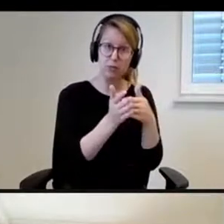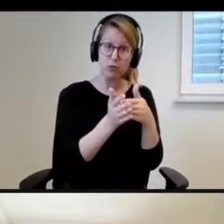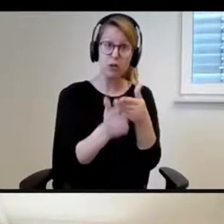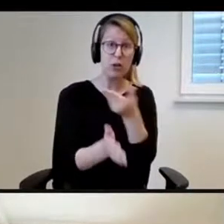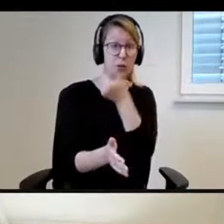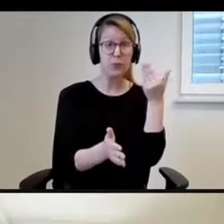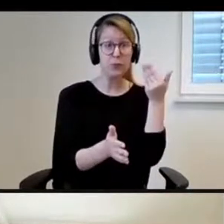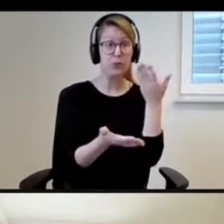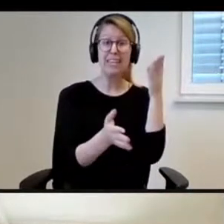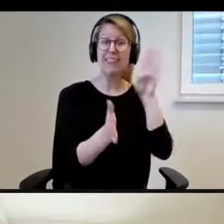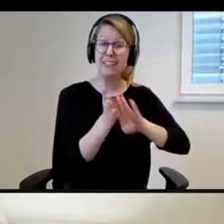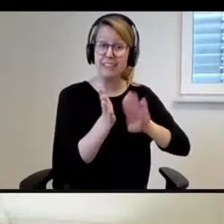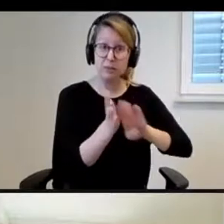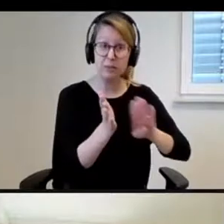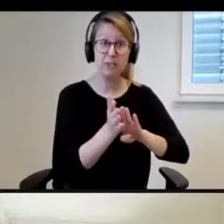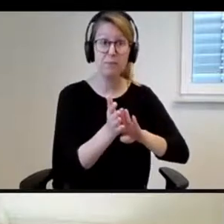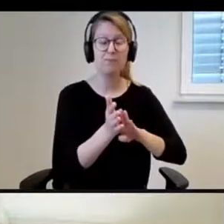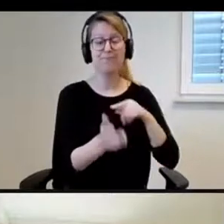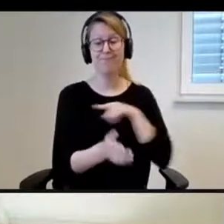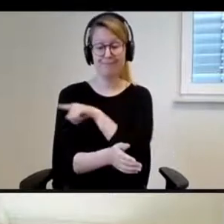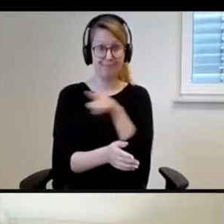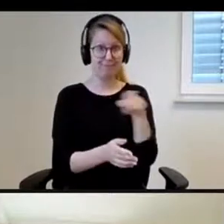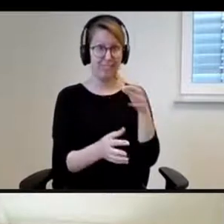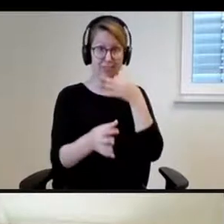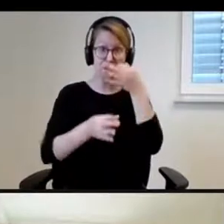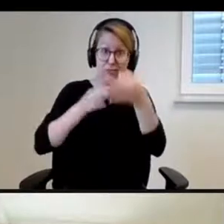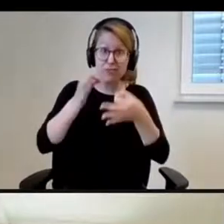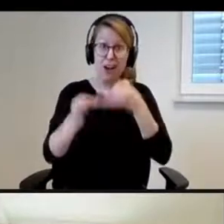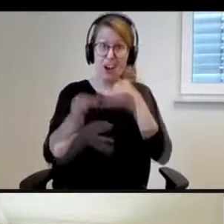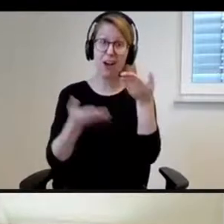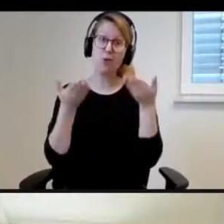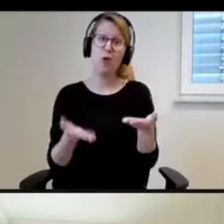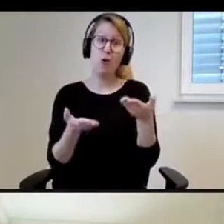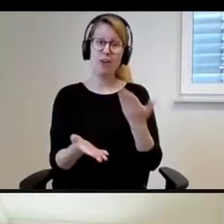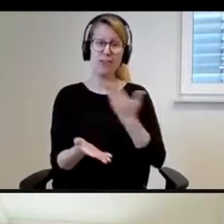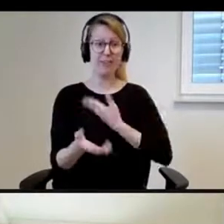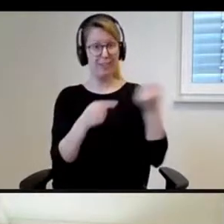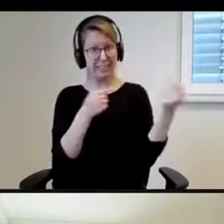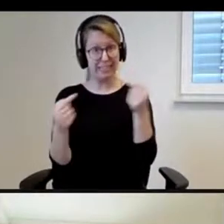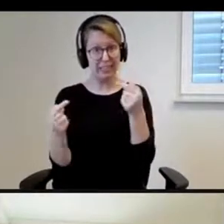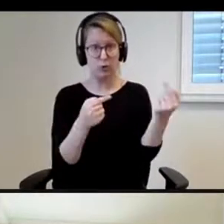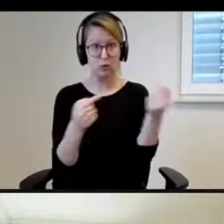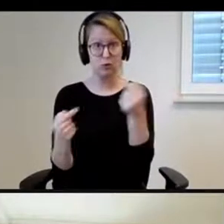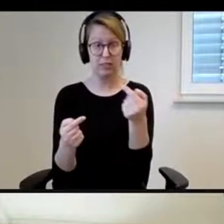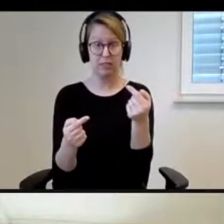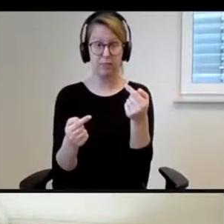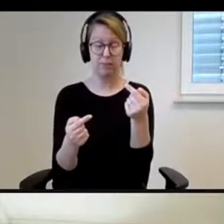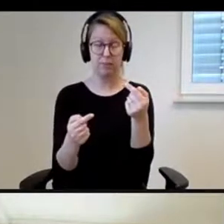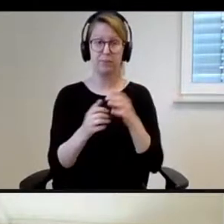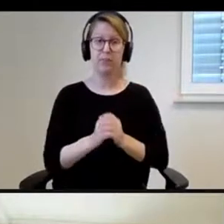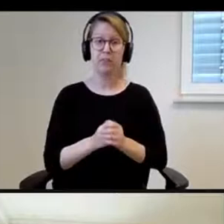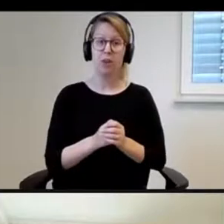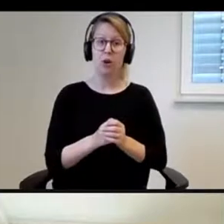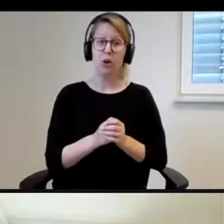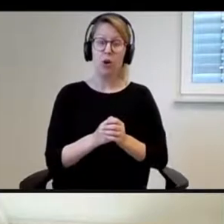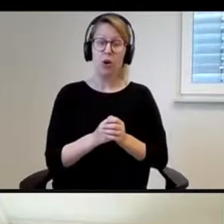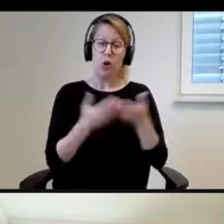nos intervenants, qui sont aujourd'hui Monsieur le député européen Marc Engel,